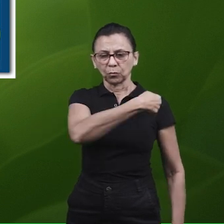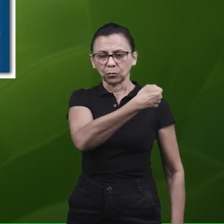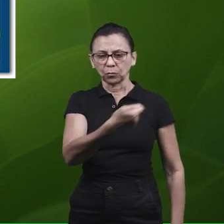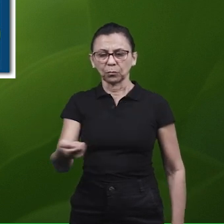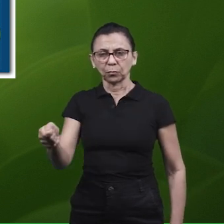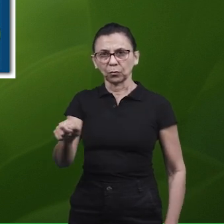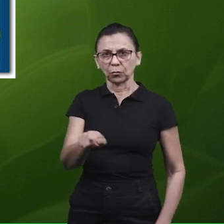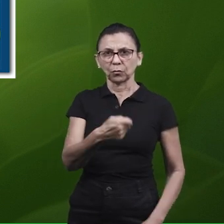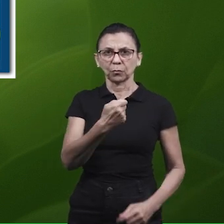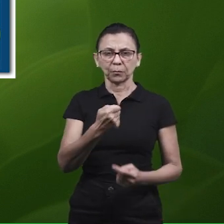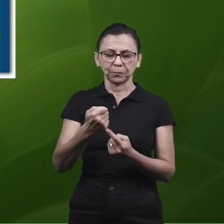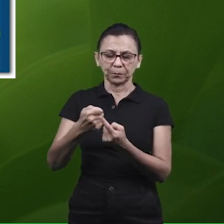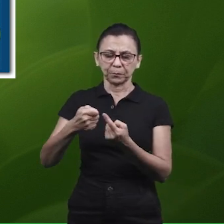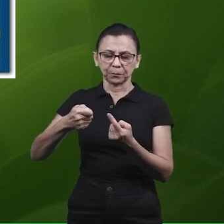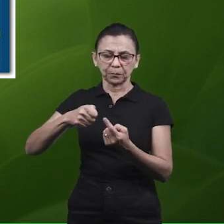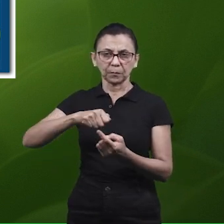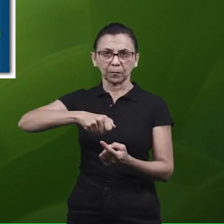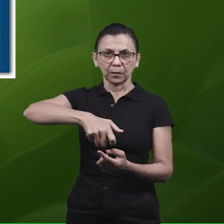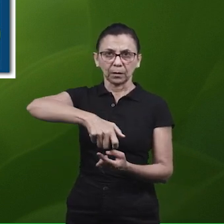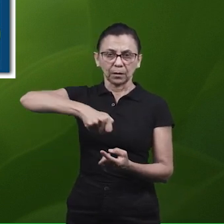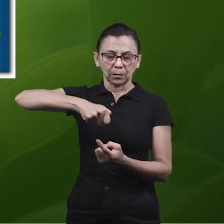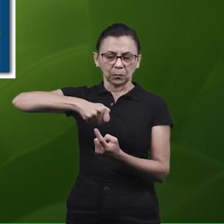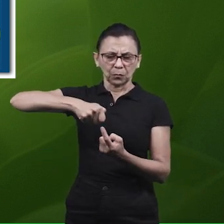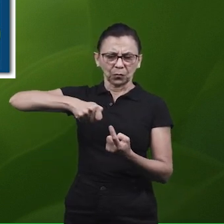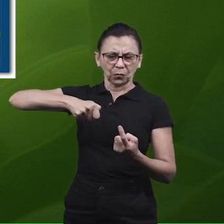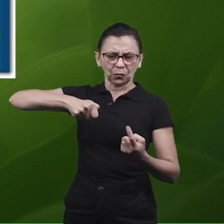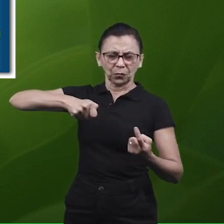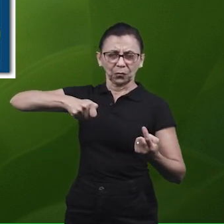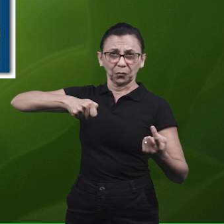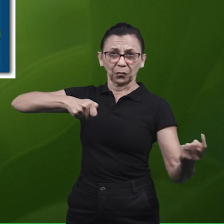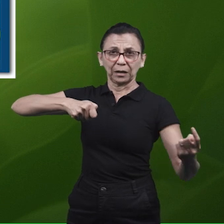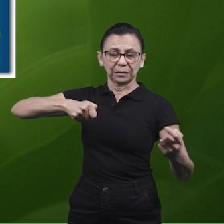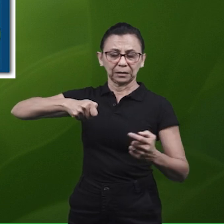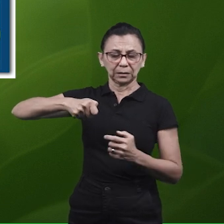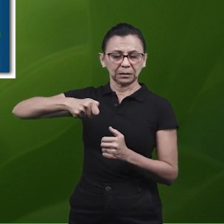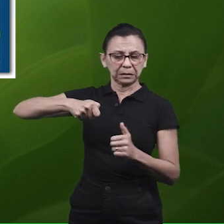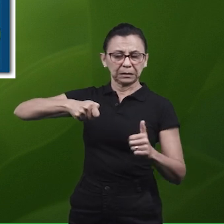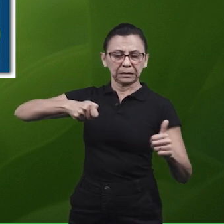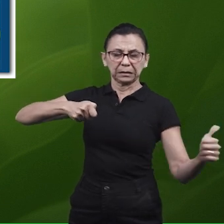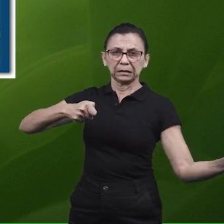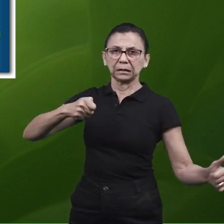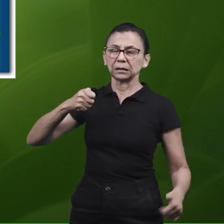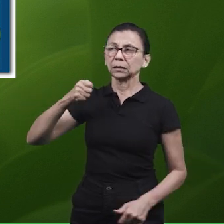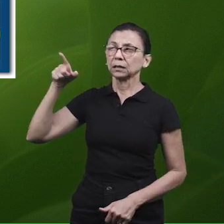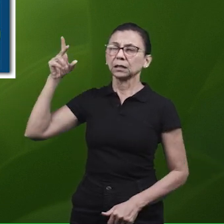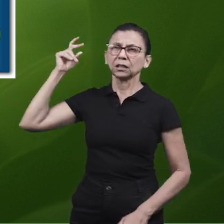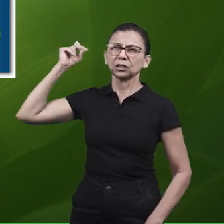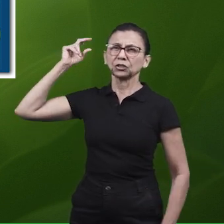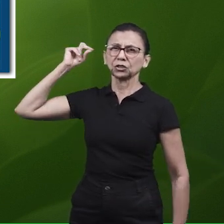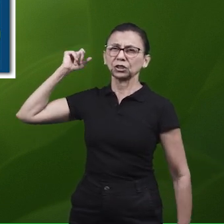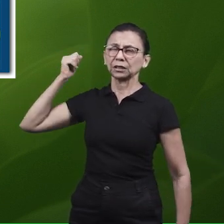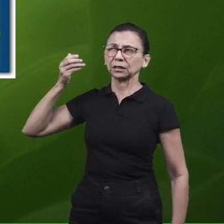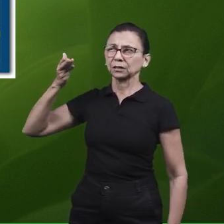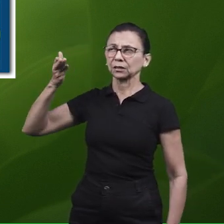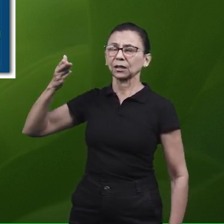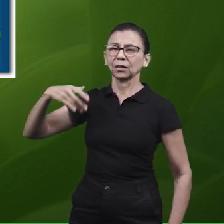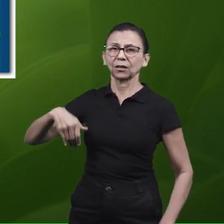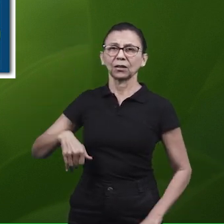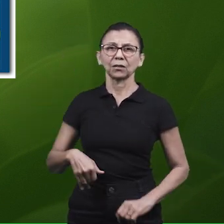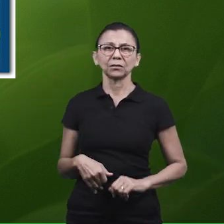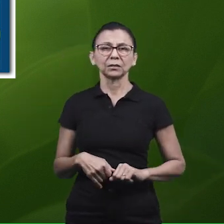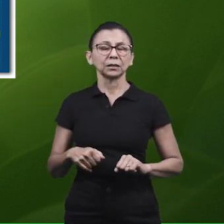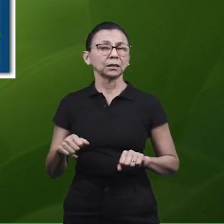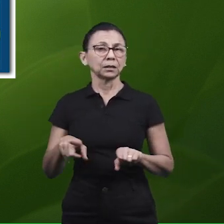une illustration qui montre des exemples d'épées de double tranchant, des épées qui coupent de deux côtés. La figure 1